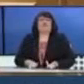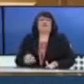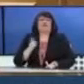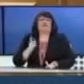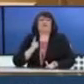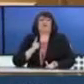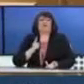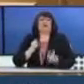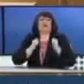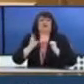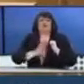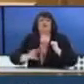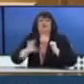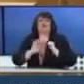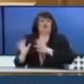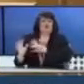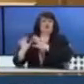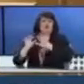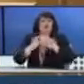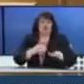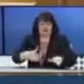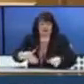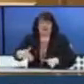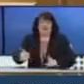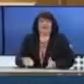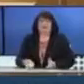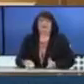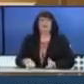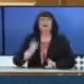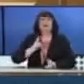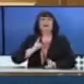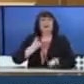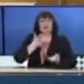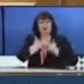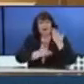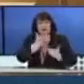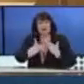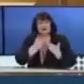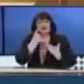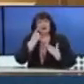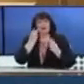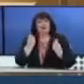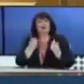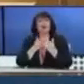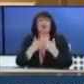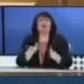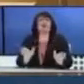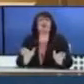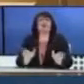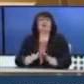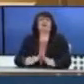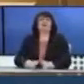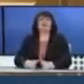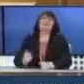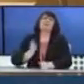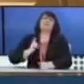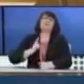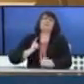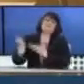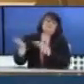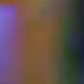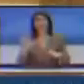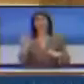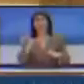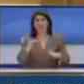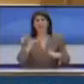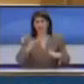περιμένατε. Αφού τον ανοίξατε. Δεν περιμένατε να συζητήσουμε μαζί για να σας προτείνουμε για να δούμε πώς θα ανοίξει. Τον ανοίξατε. Ανοίξαμε και σας περιμένουμε. Δεν